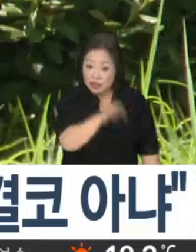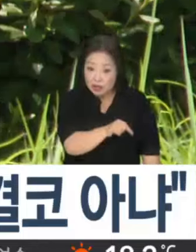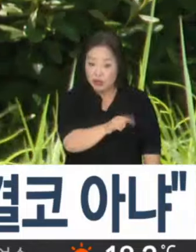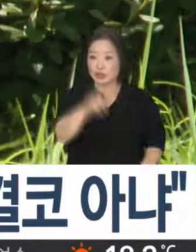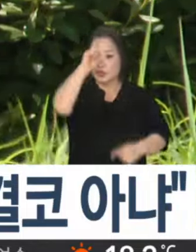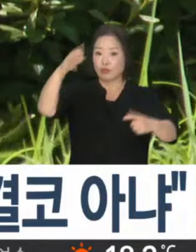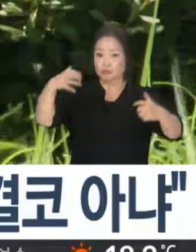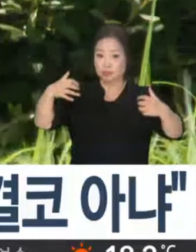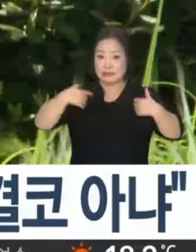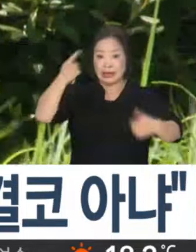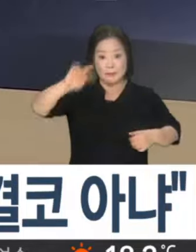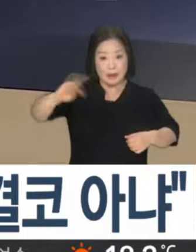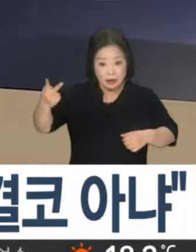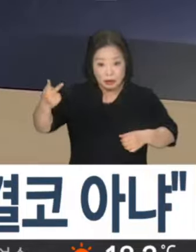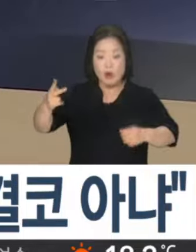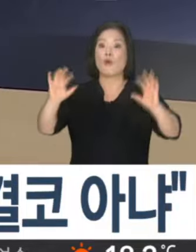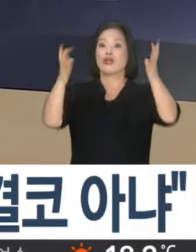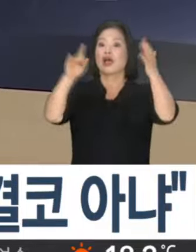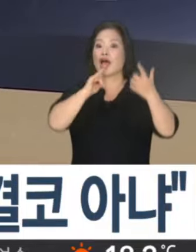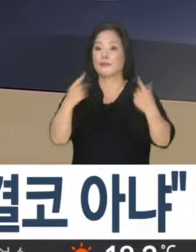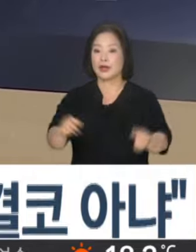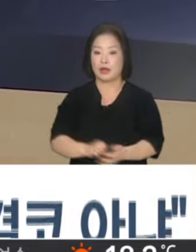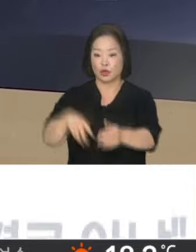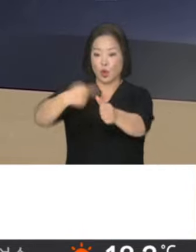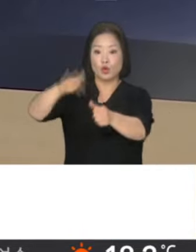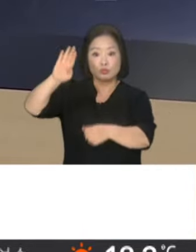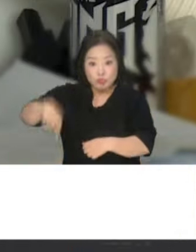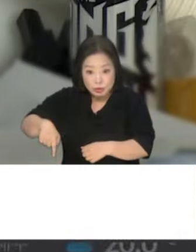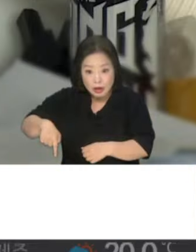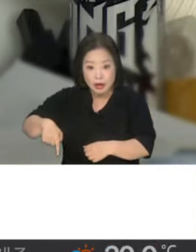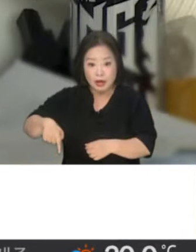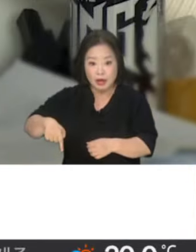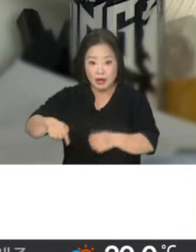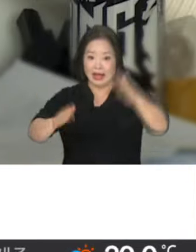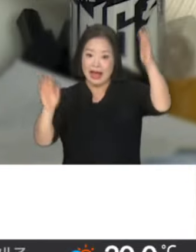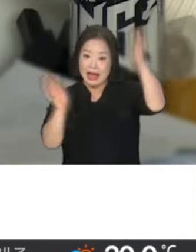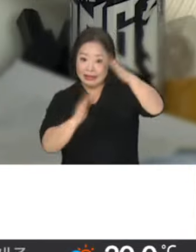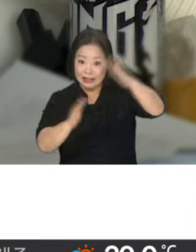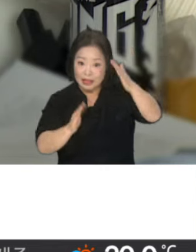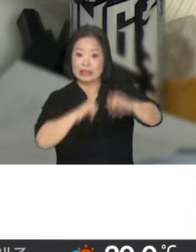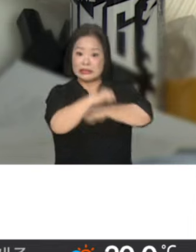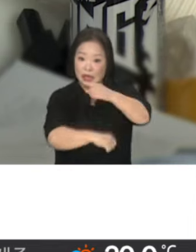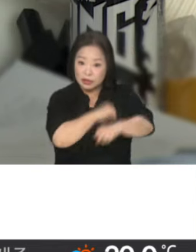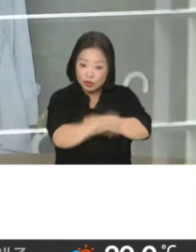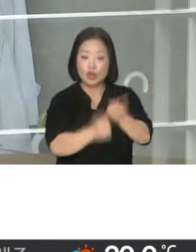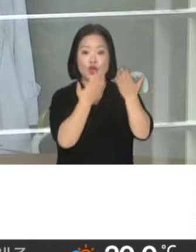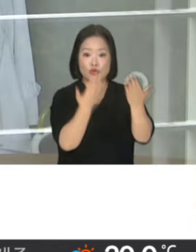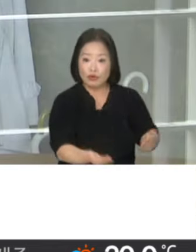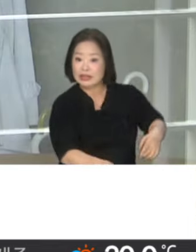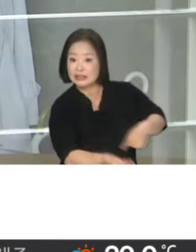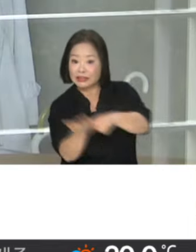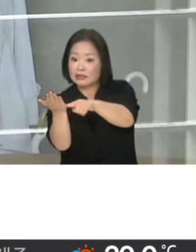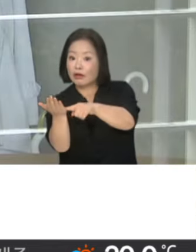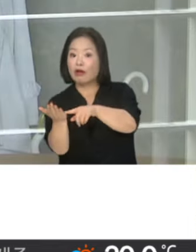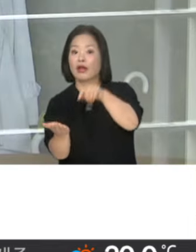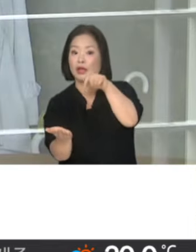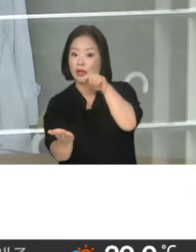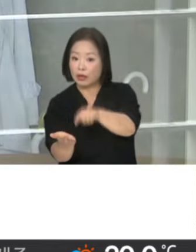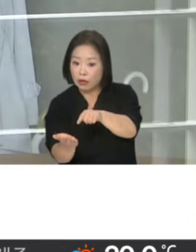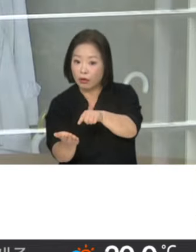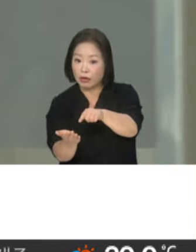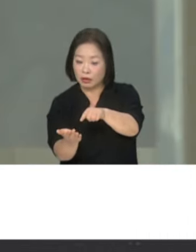입장을 밝혔습니다 교육부가 학생들 어 자율적인 휴학을 대학의 자율 자율적으로